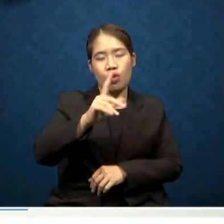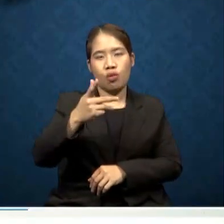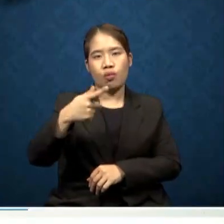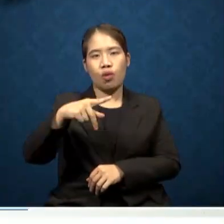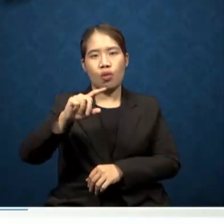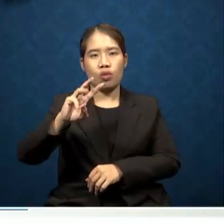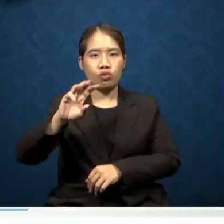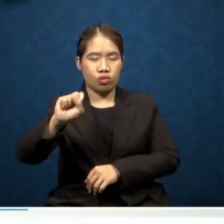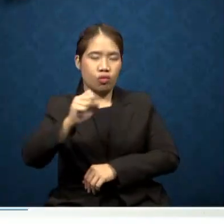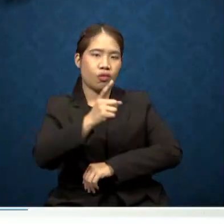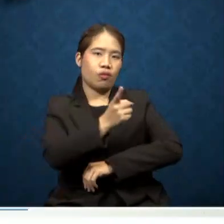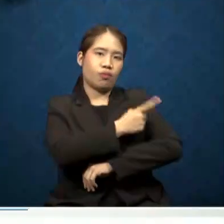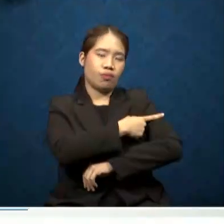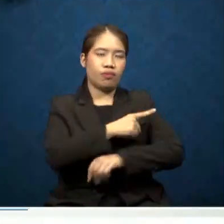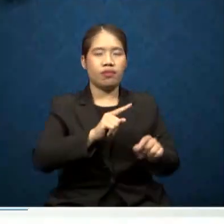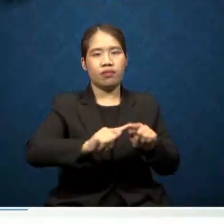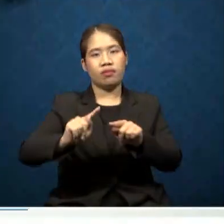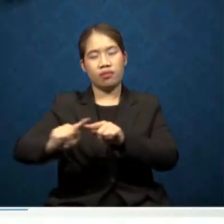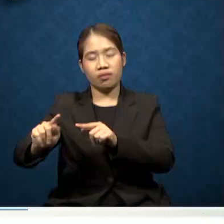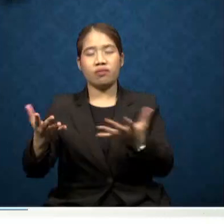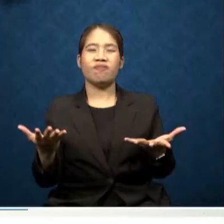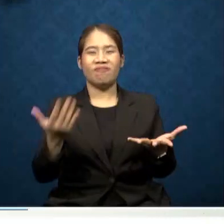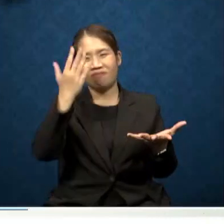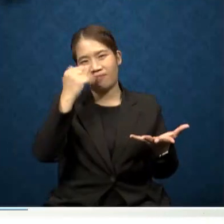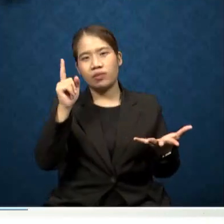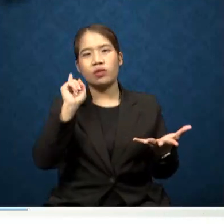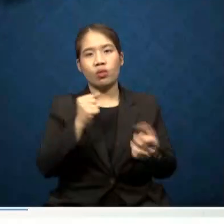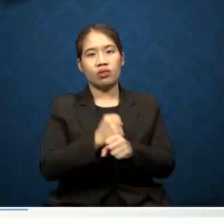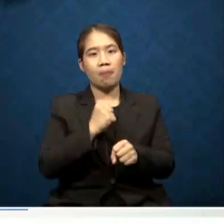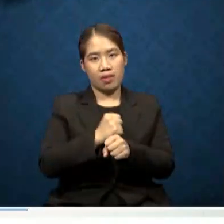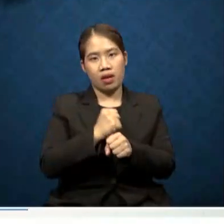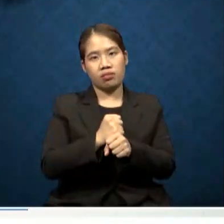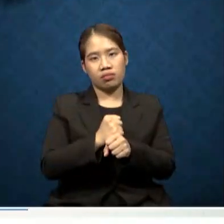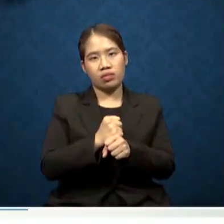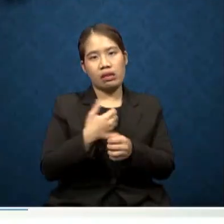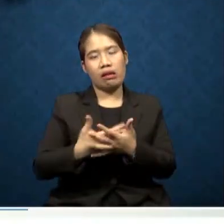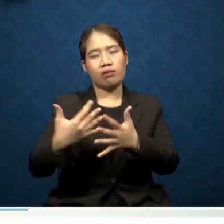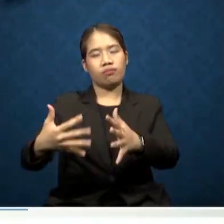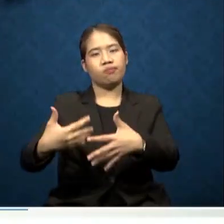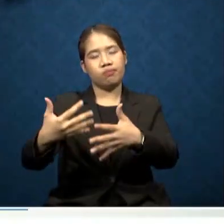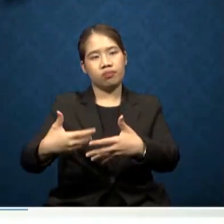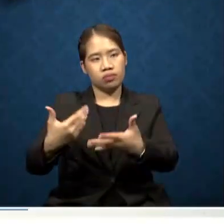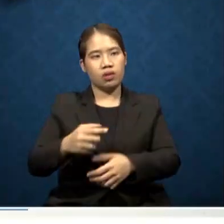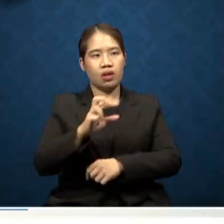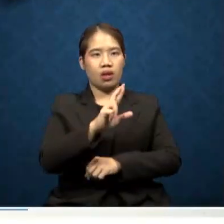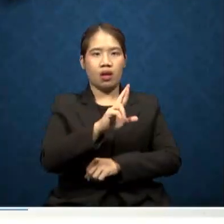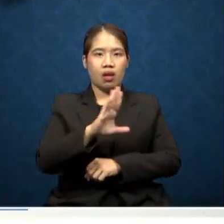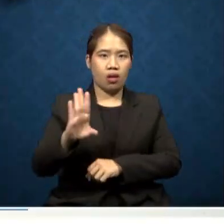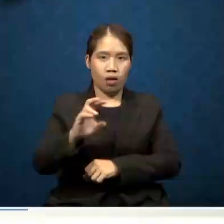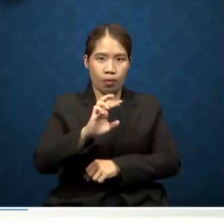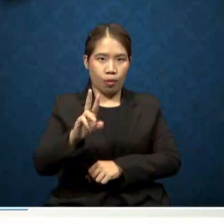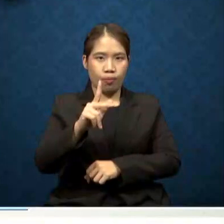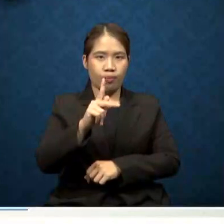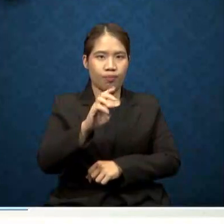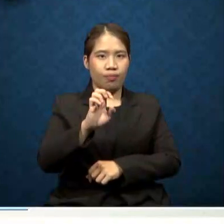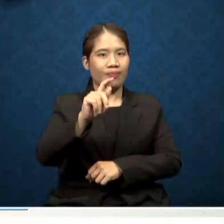ปริญญาตรีก็ดีนะเาเหล่านี้บางครั้งต้องทำงานนะระบบหน่วยกิจเนี่ยก็จะเป็นระบบหนึ่งที่จะ